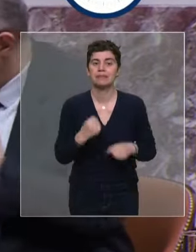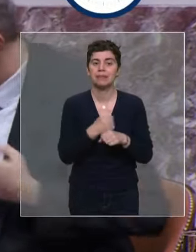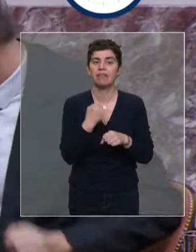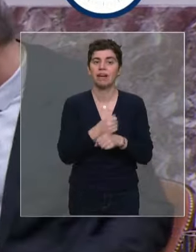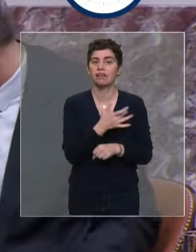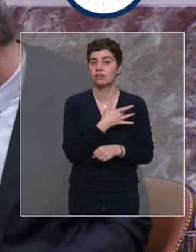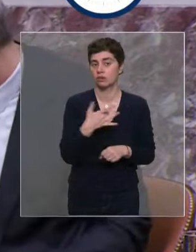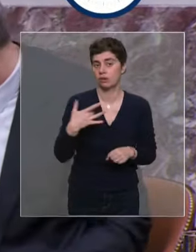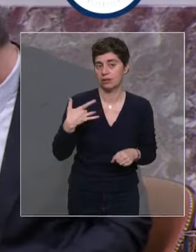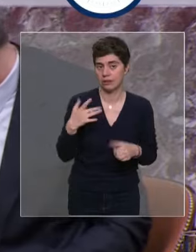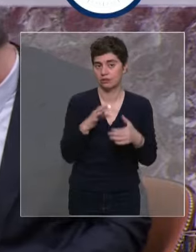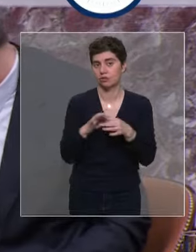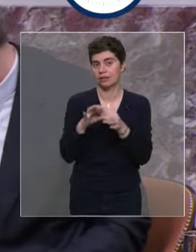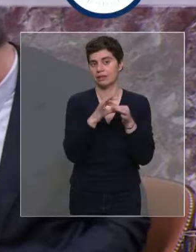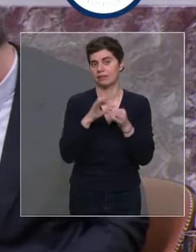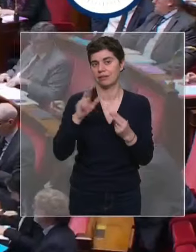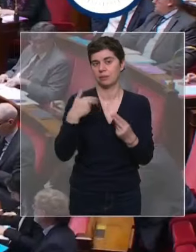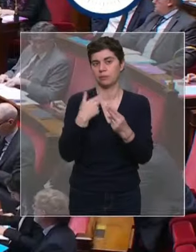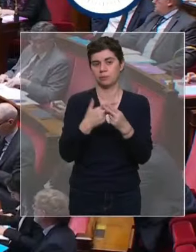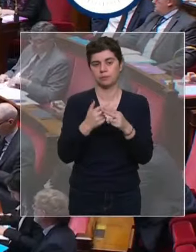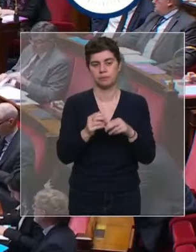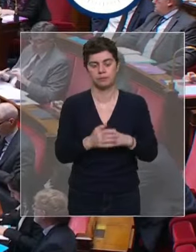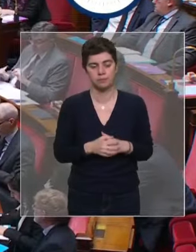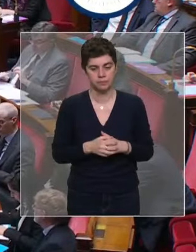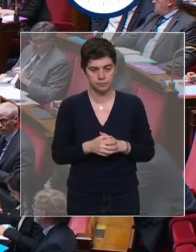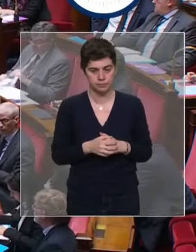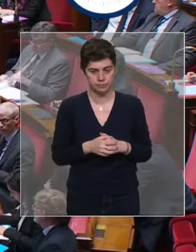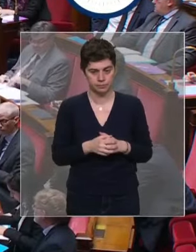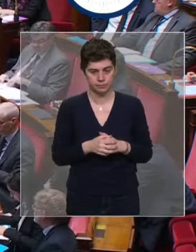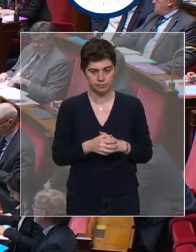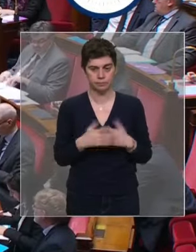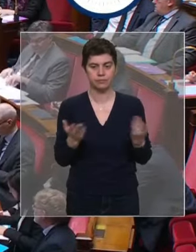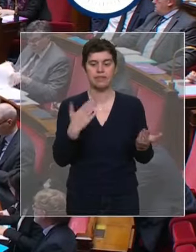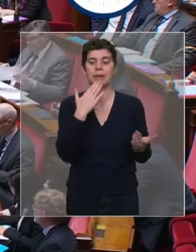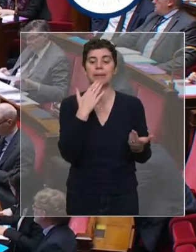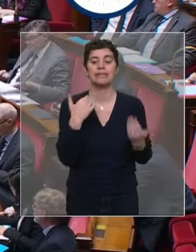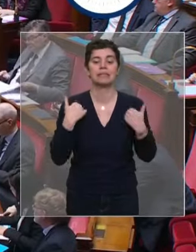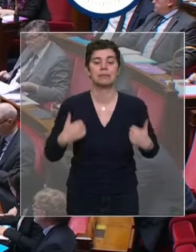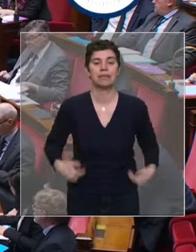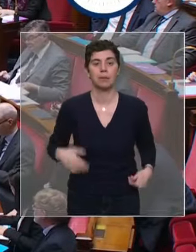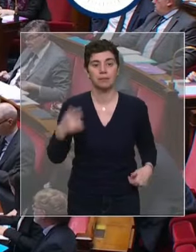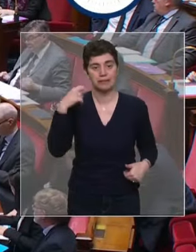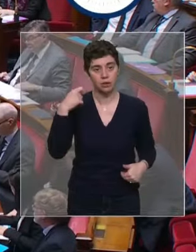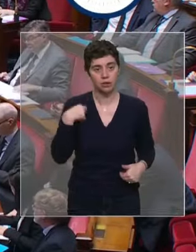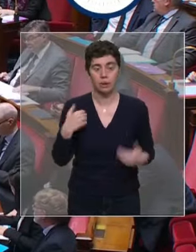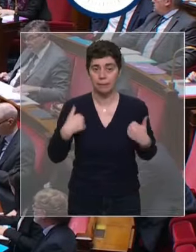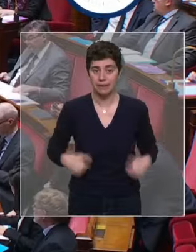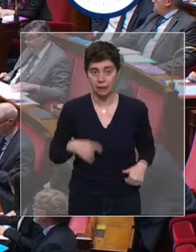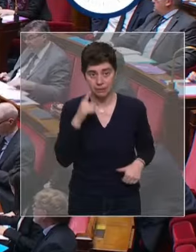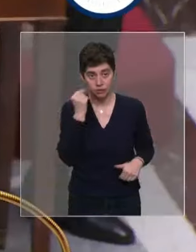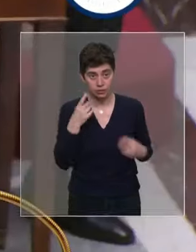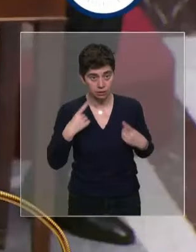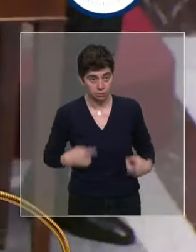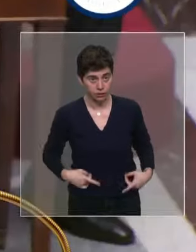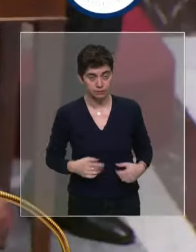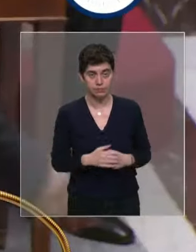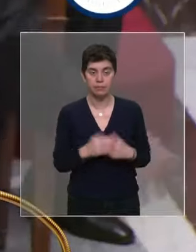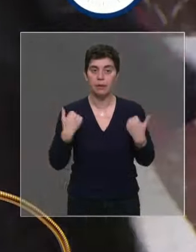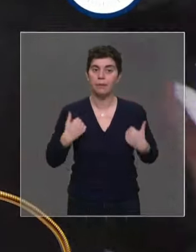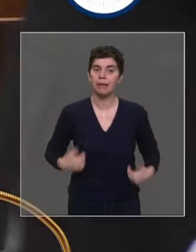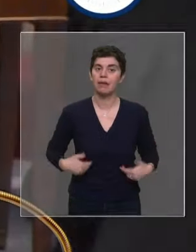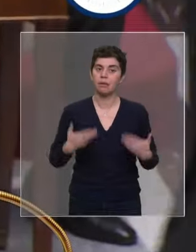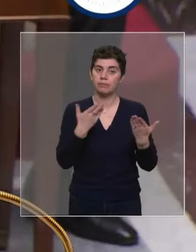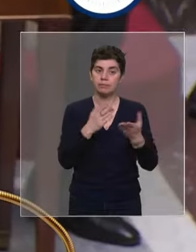de la Santé et des Solidarités. Merci Madame la Présidente, Mesdames et Messieurs les députés, Madame la députée